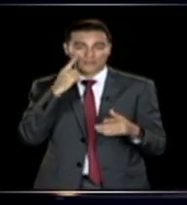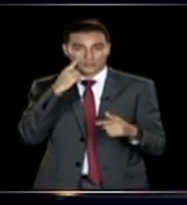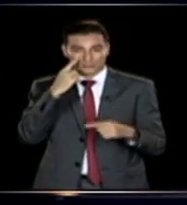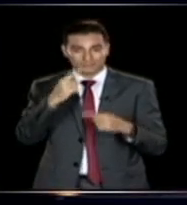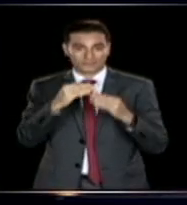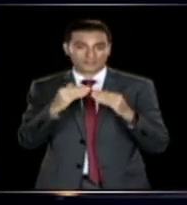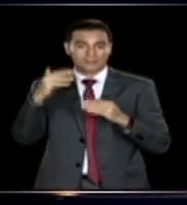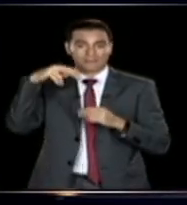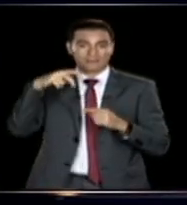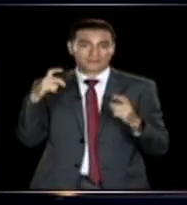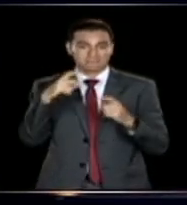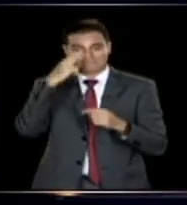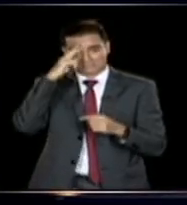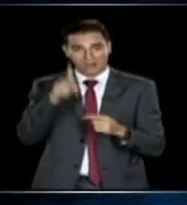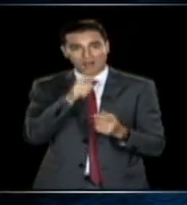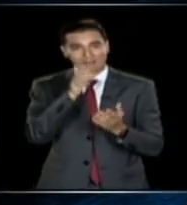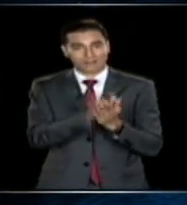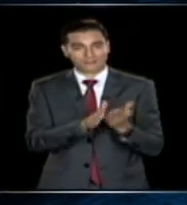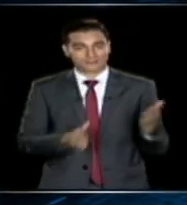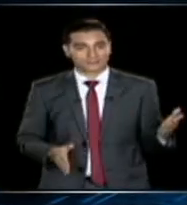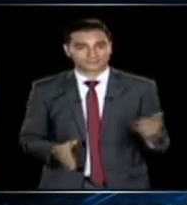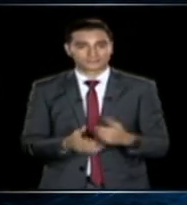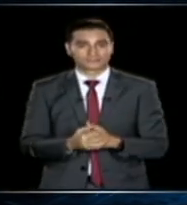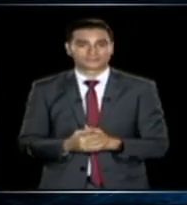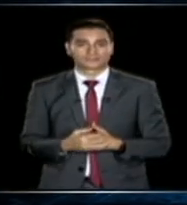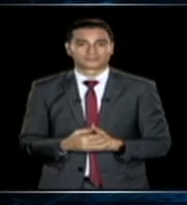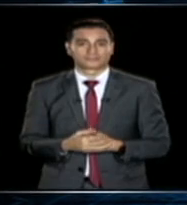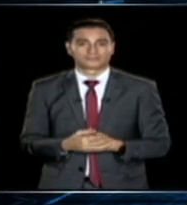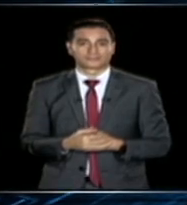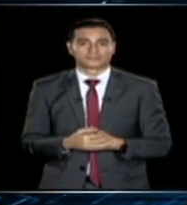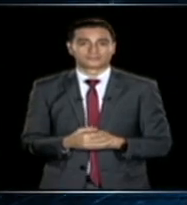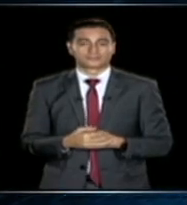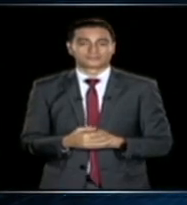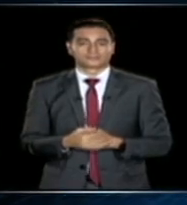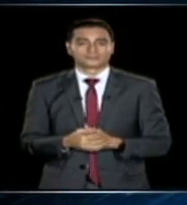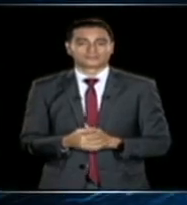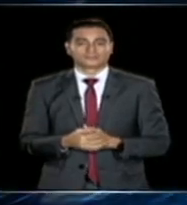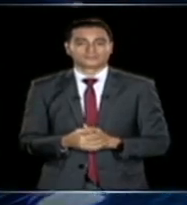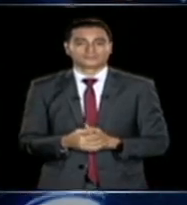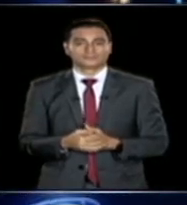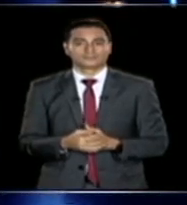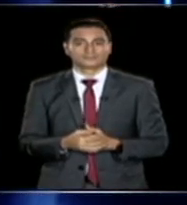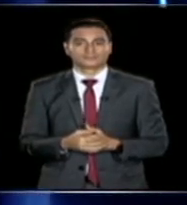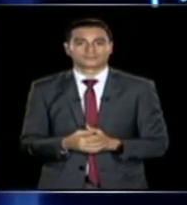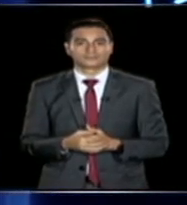الثمانية، فقرة عجلة الحظ. عجلة الحظ،